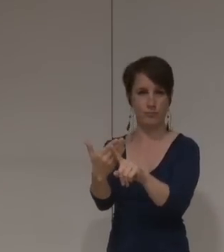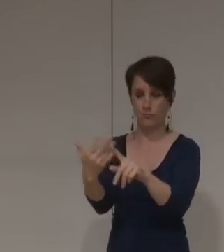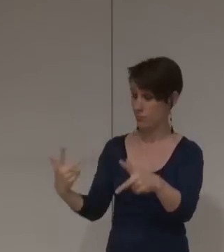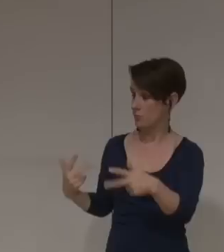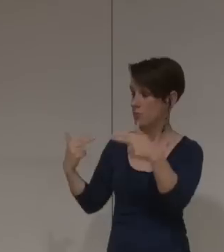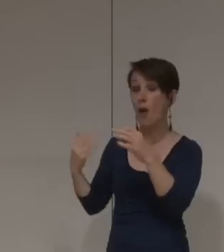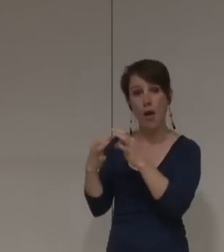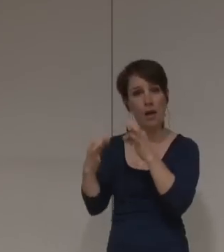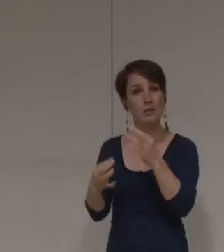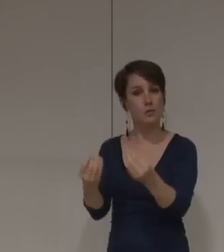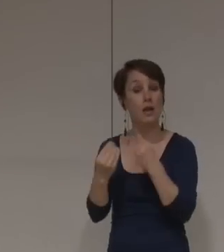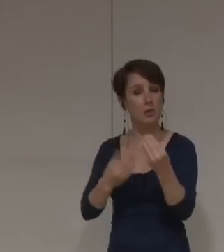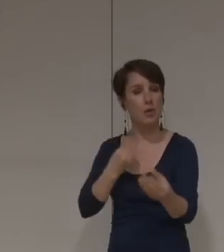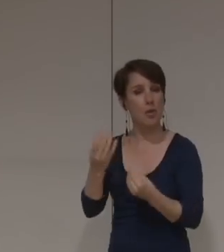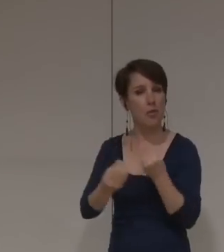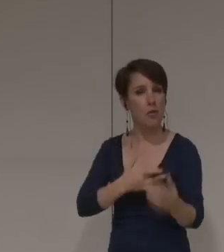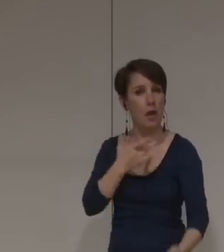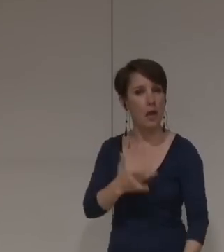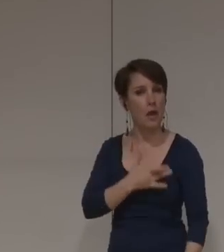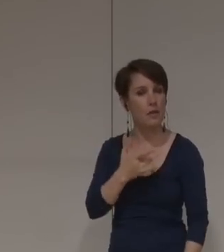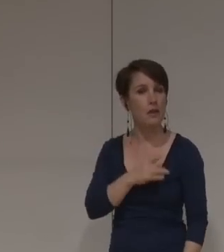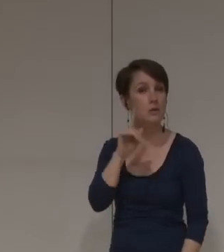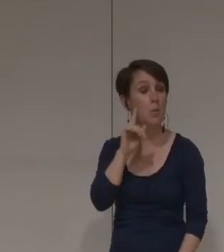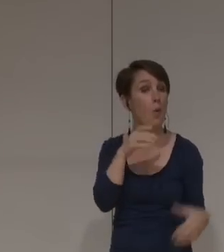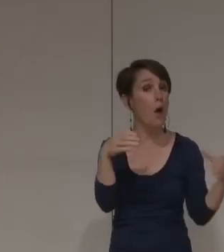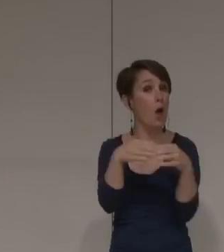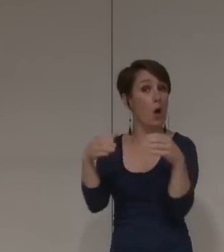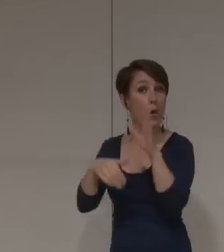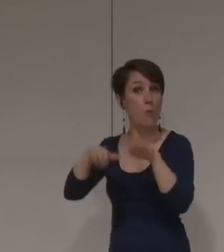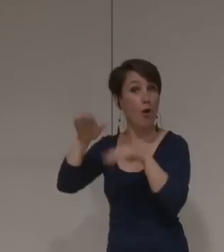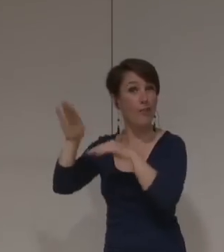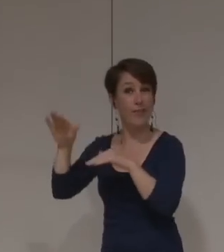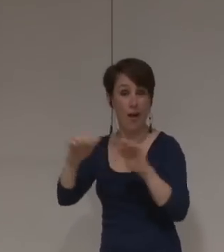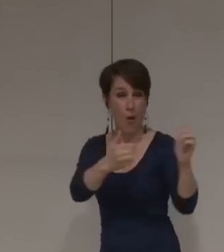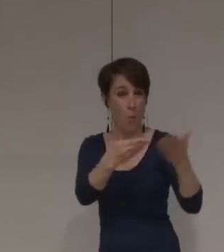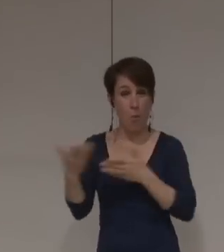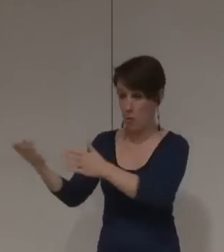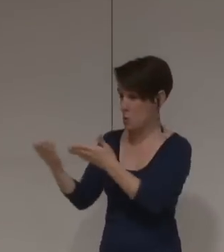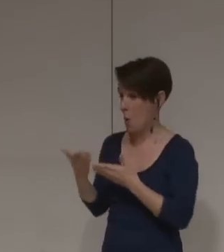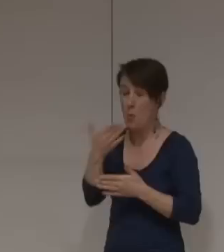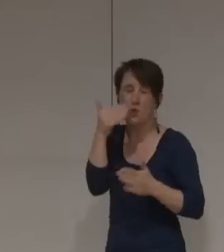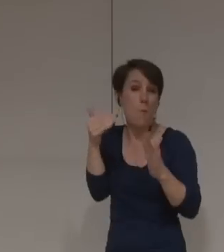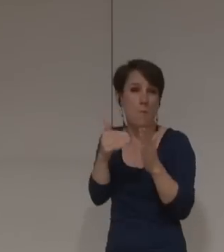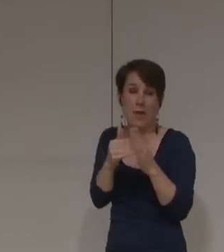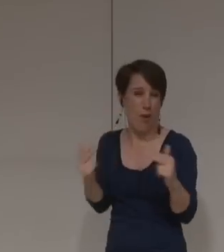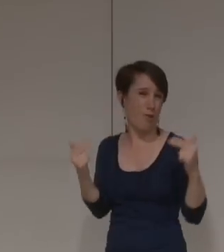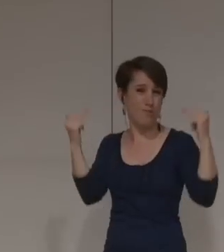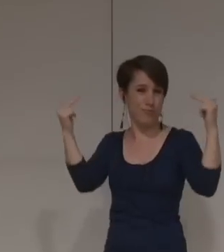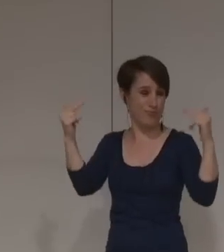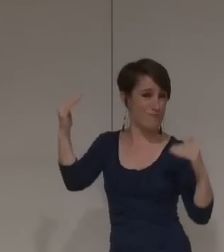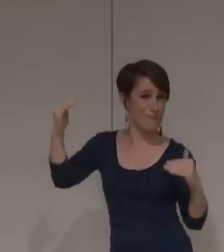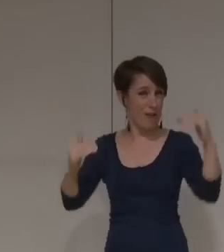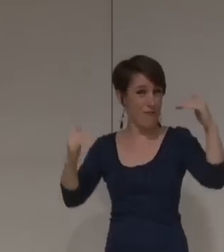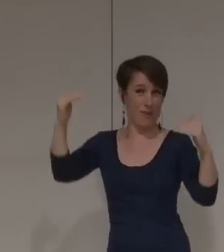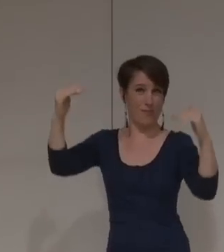intérêt en amenant les groupements en LCE à formuler les propositions les meilleures pour répondre à la demande de la